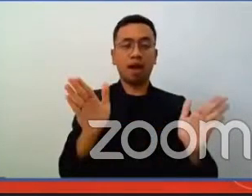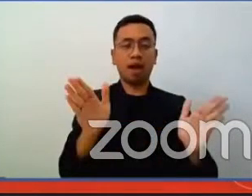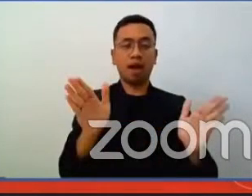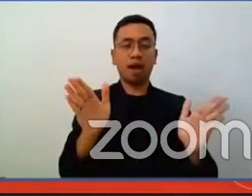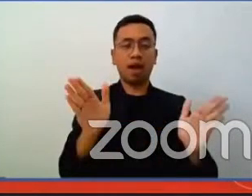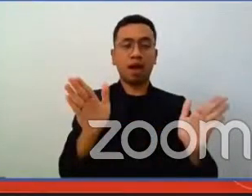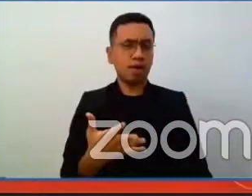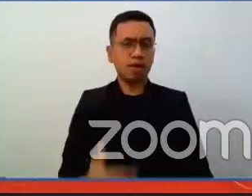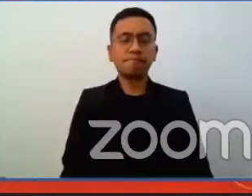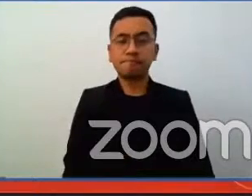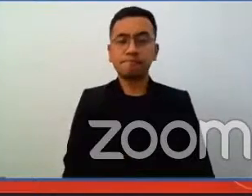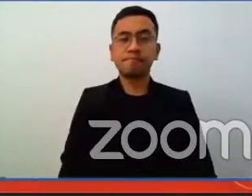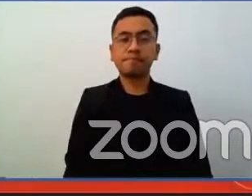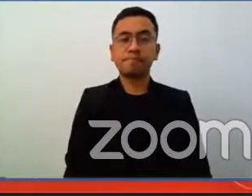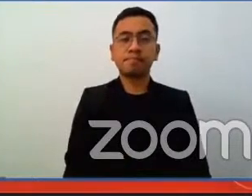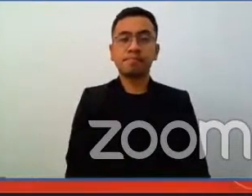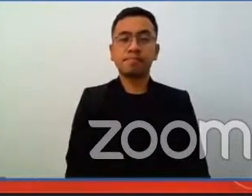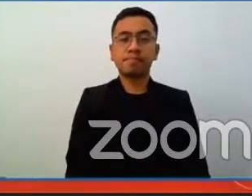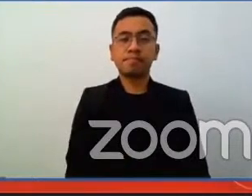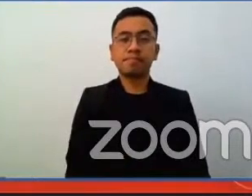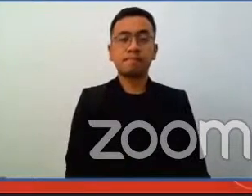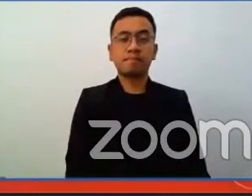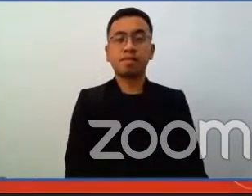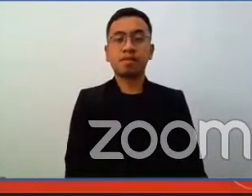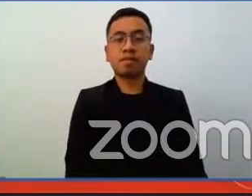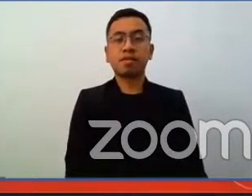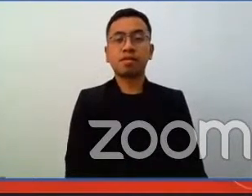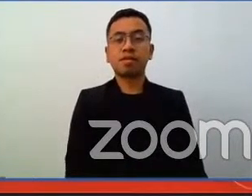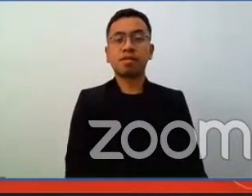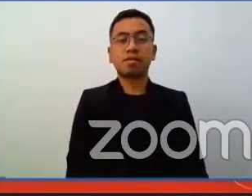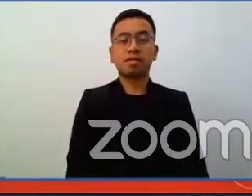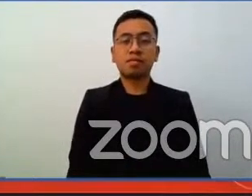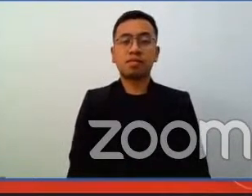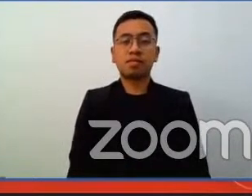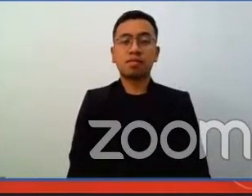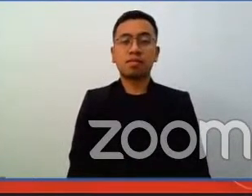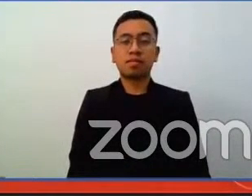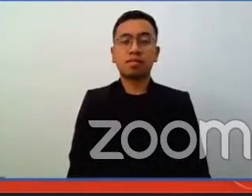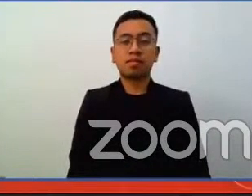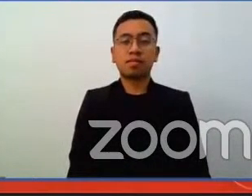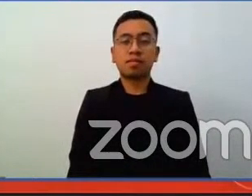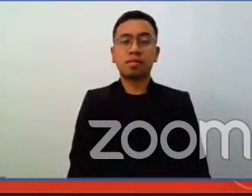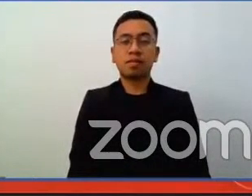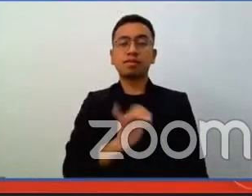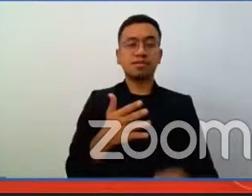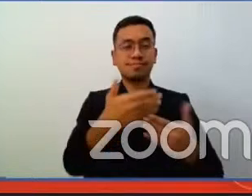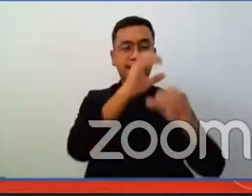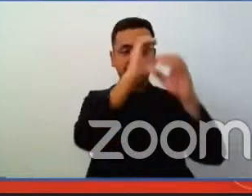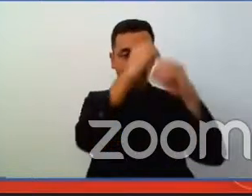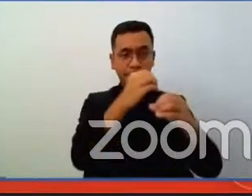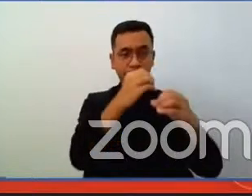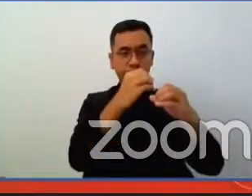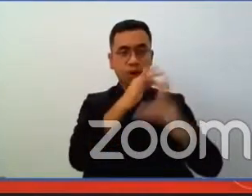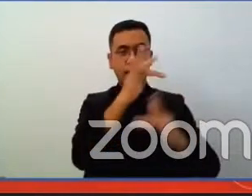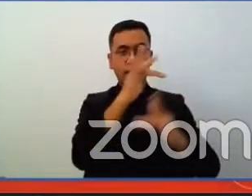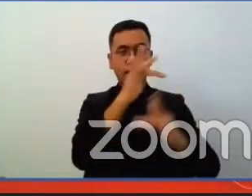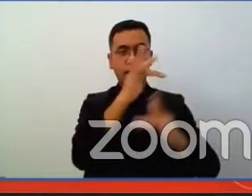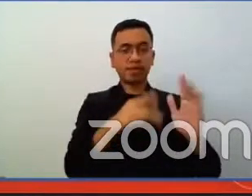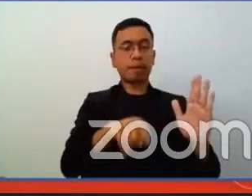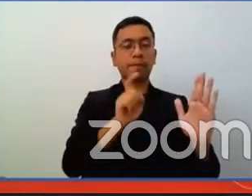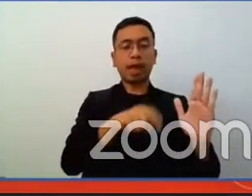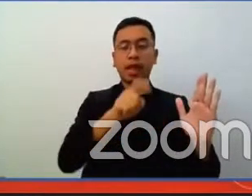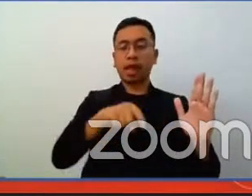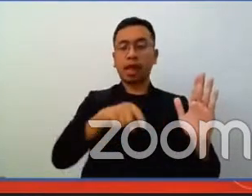tadi terbuka. Tidak hanya runutan klik satu button sampai selesai. Bukan itu, karena gitu siswa